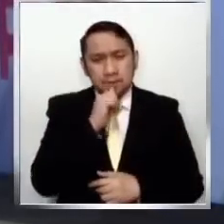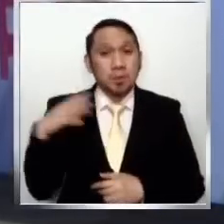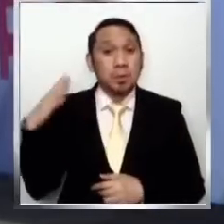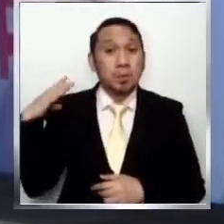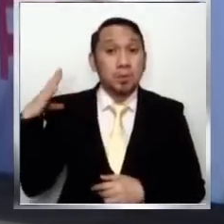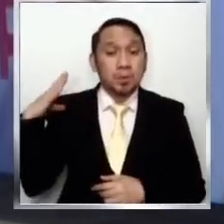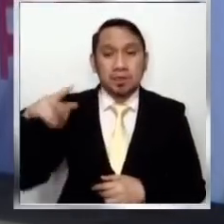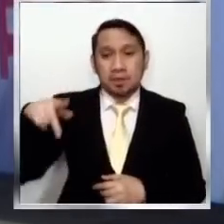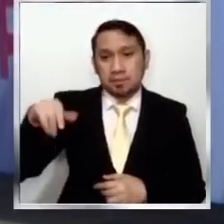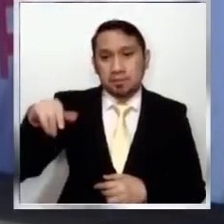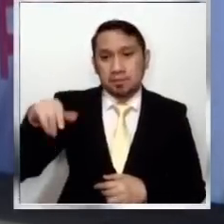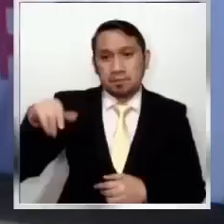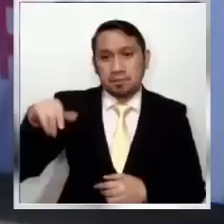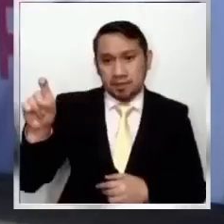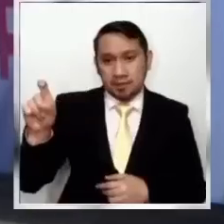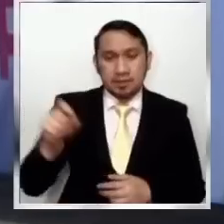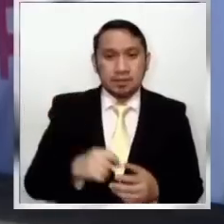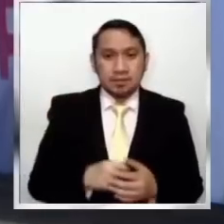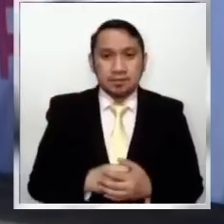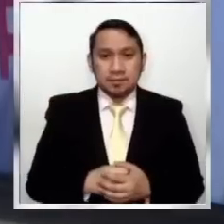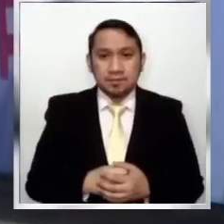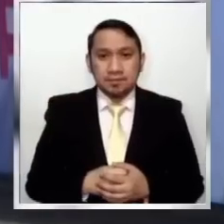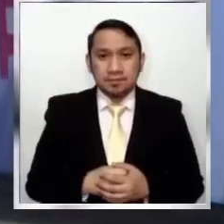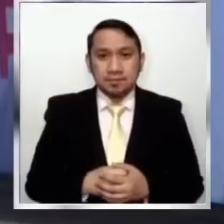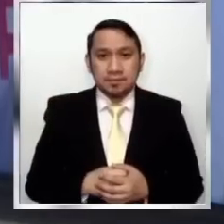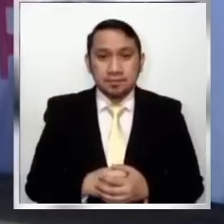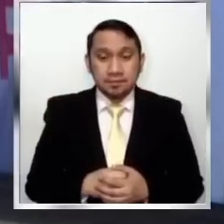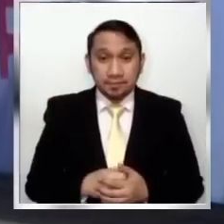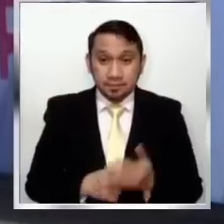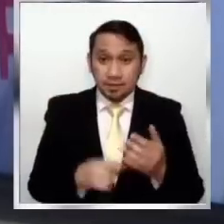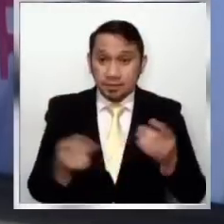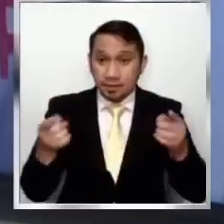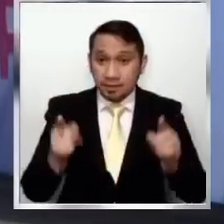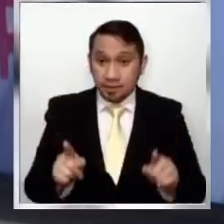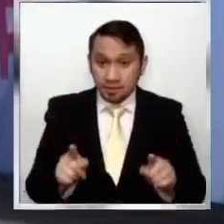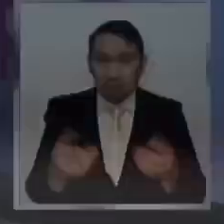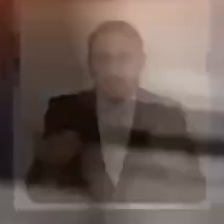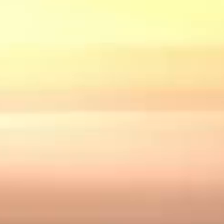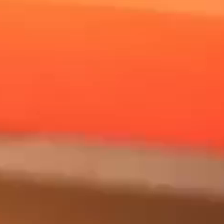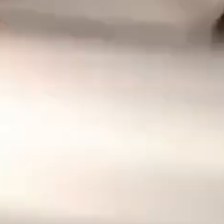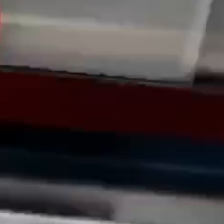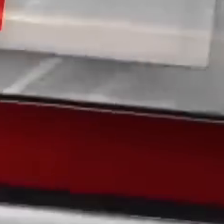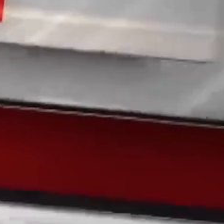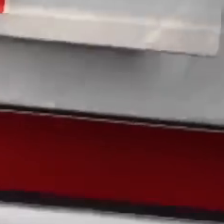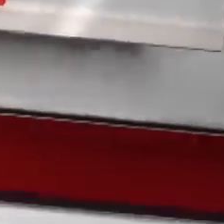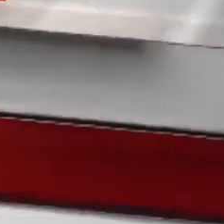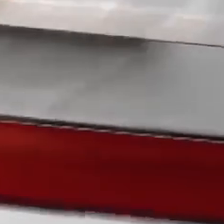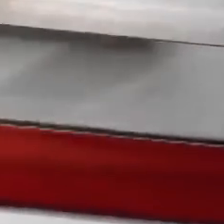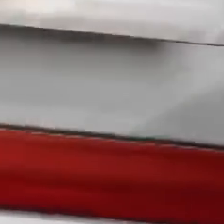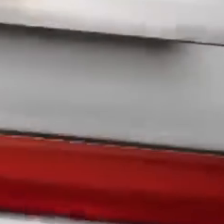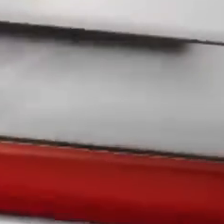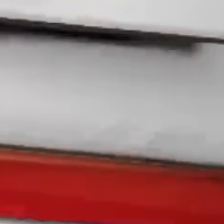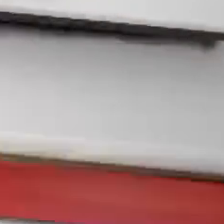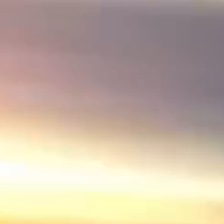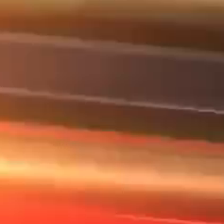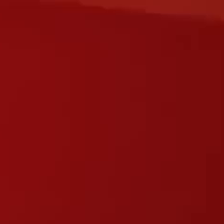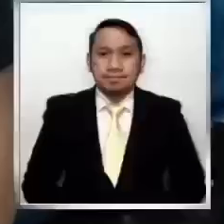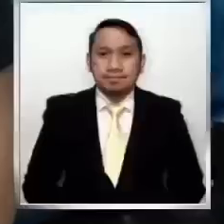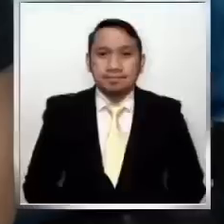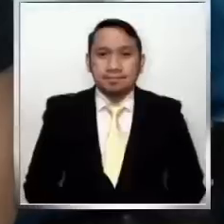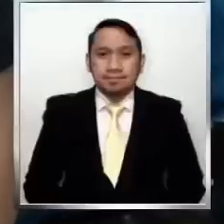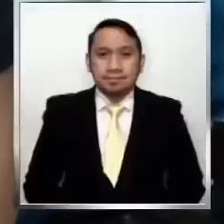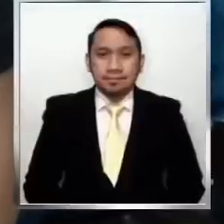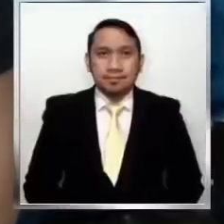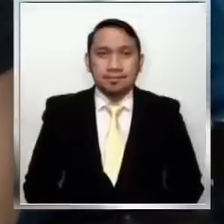Terminal Exchange o PITX. Ang sitwasyon doon, silipin sa live na pagtutok ni Lay Alves. Lay?